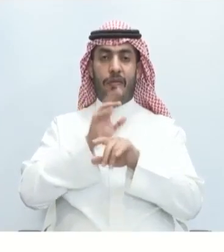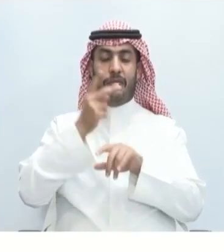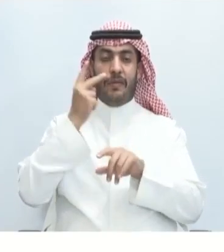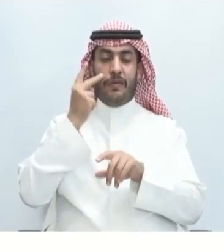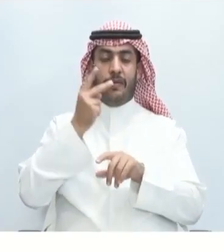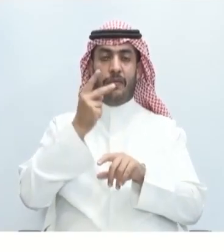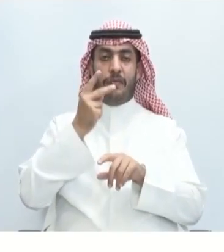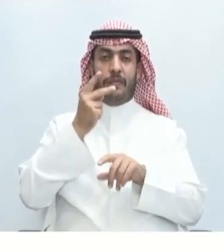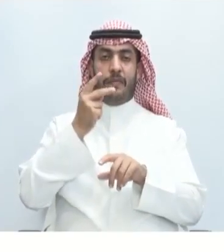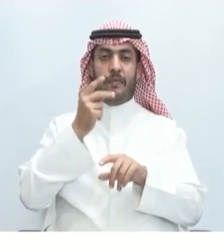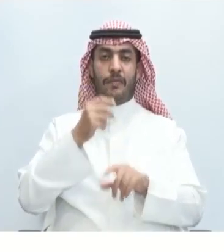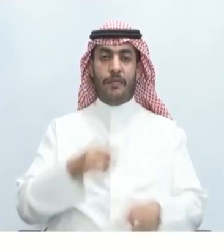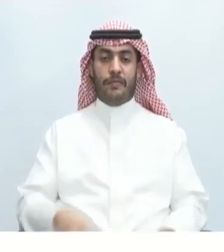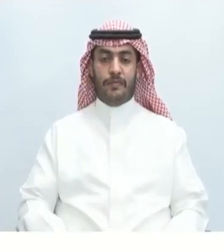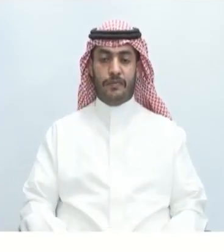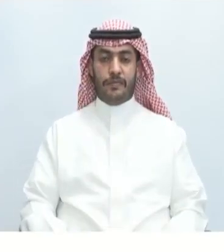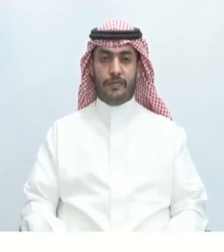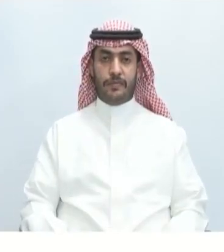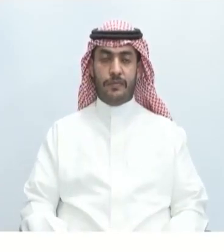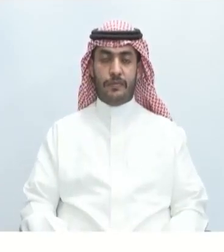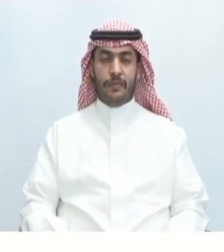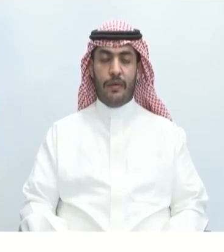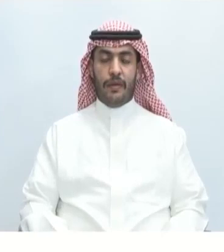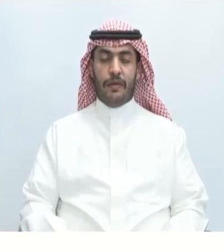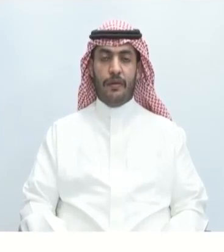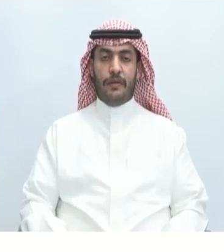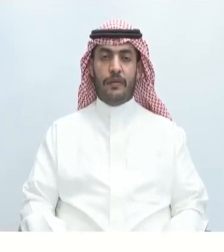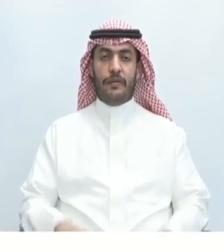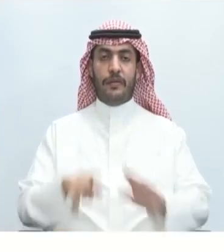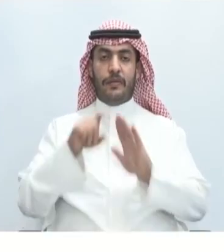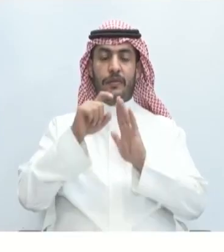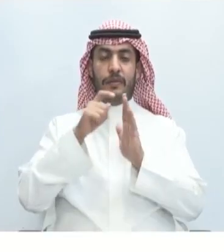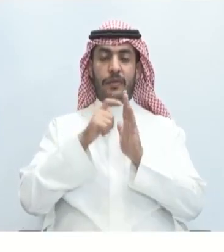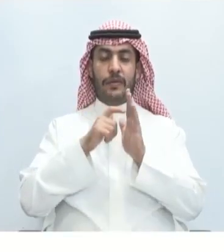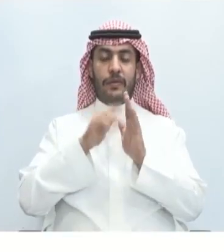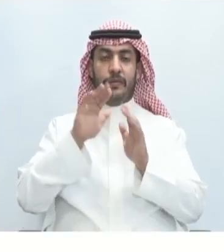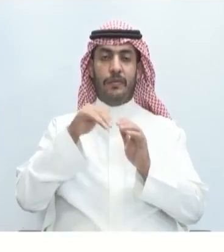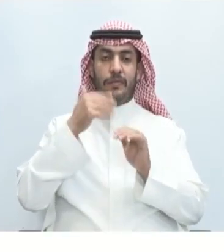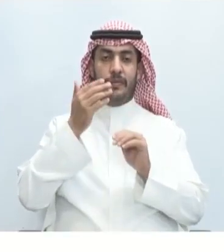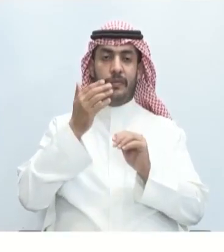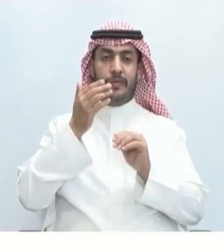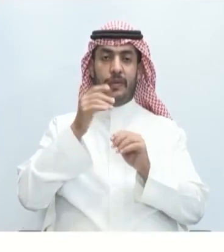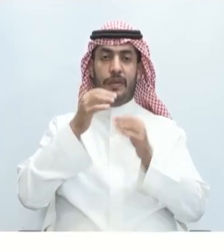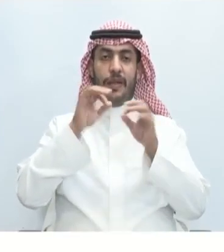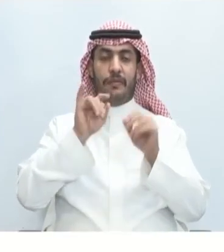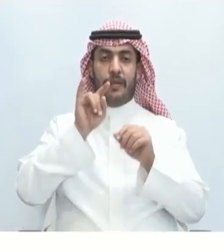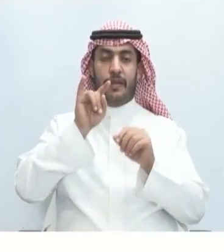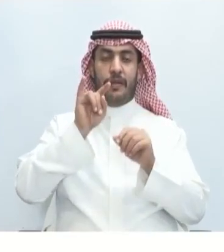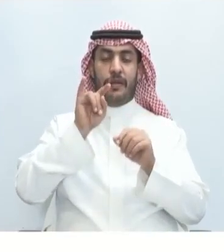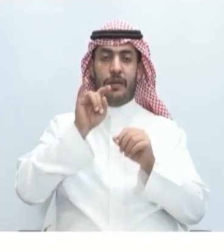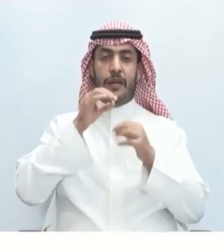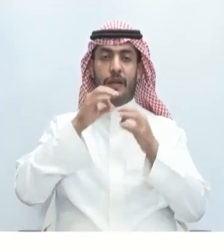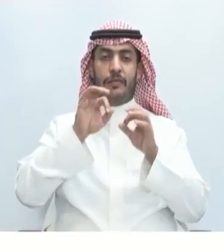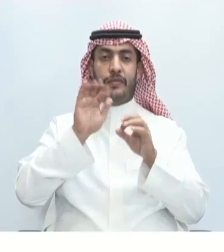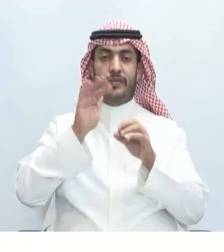الى النسبه المئويه لل المستغله من القدره على الشحن هنالك جميع الطائرات او جميع